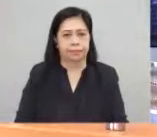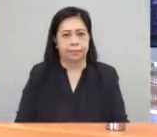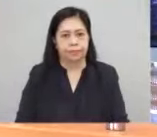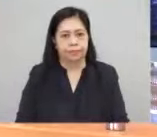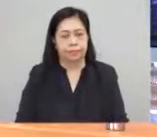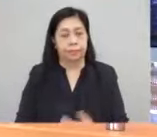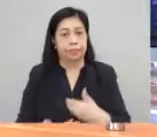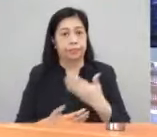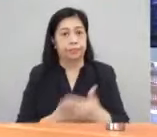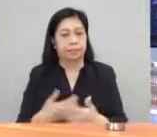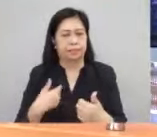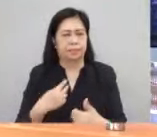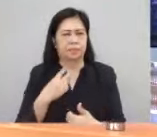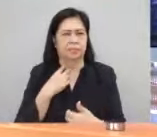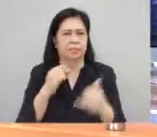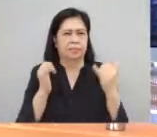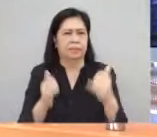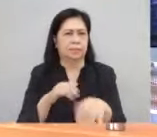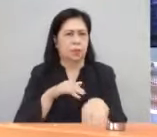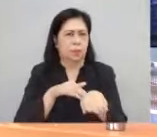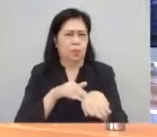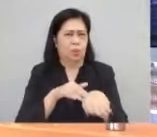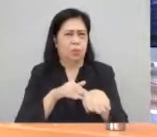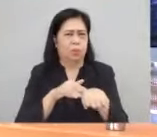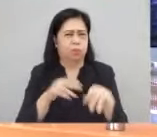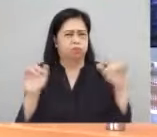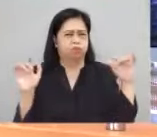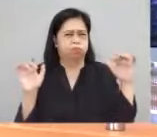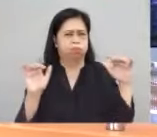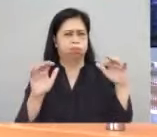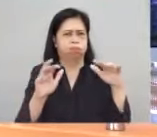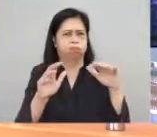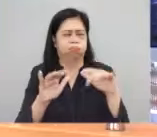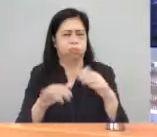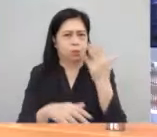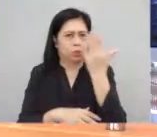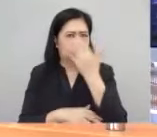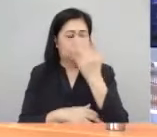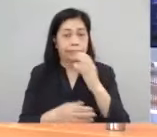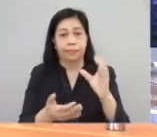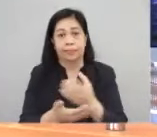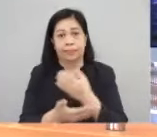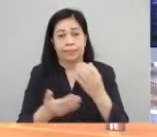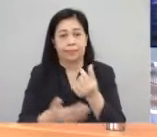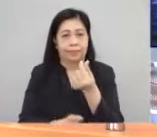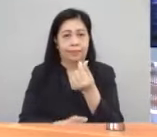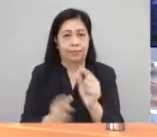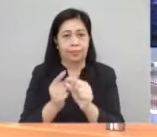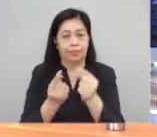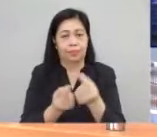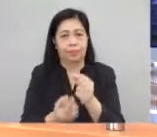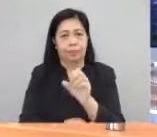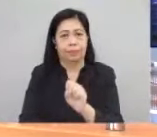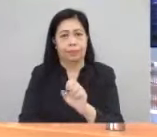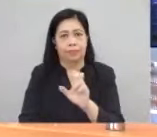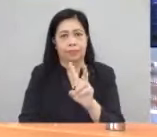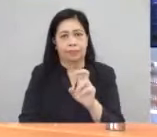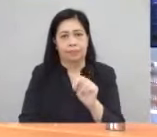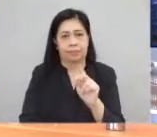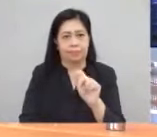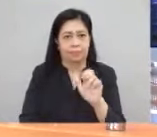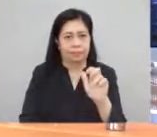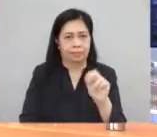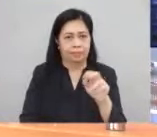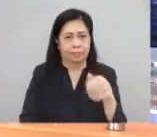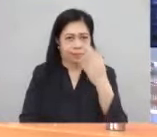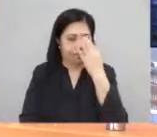May mga naipit na naman sa traffic dahil sa dagsan ng mga manonood sa concert ng K-pop group na Seventeen sa Bulacan. May diskarte